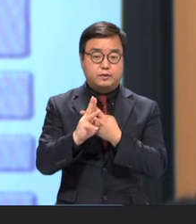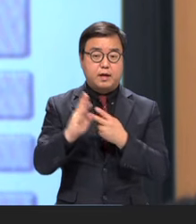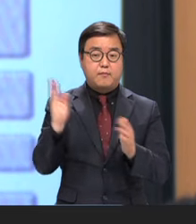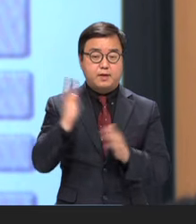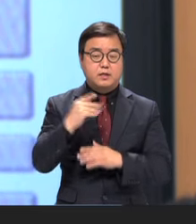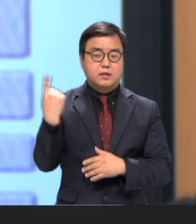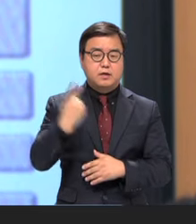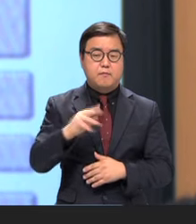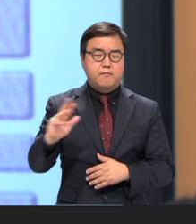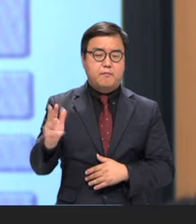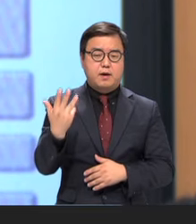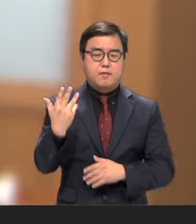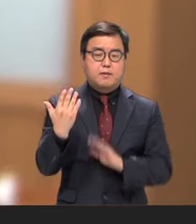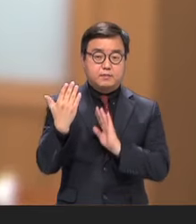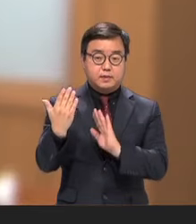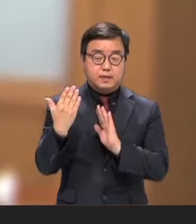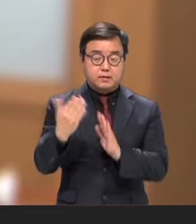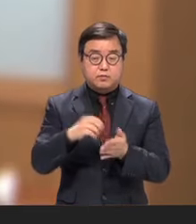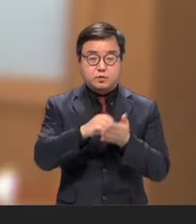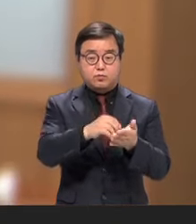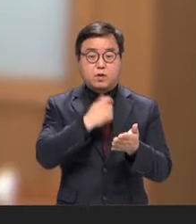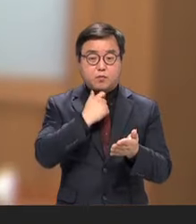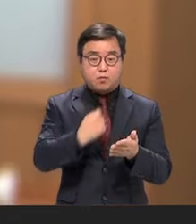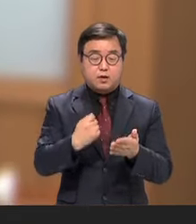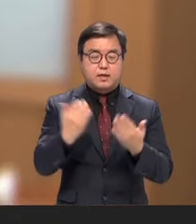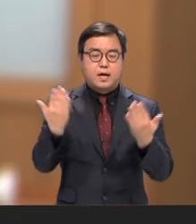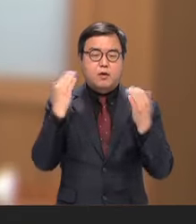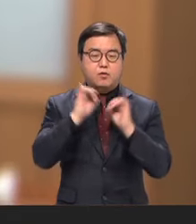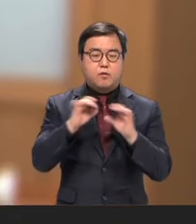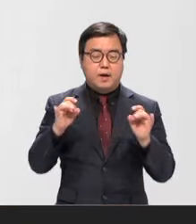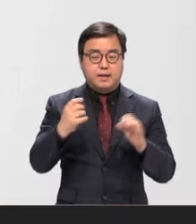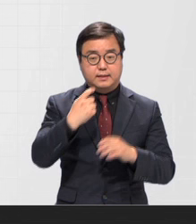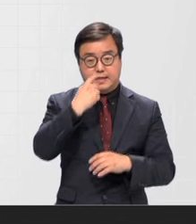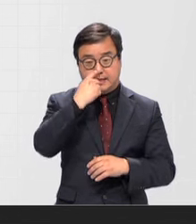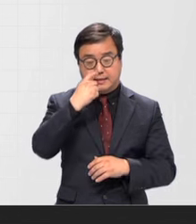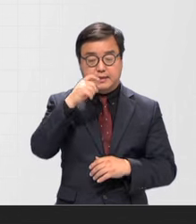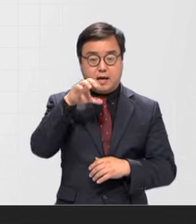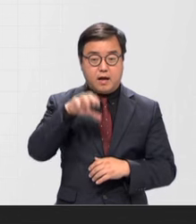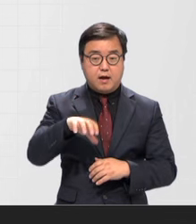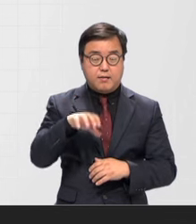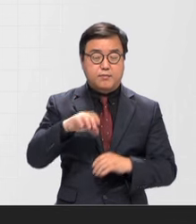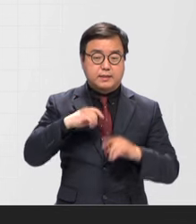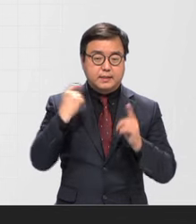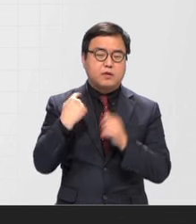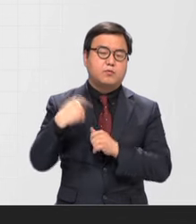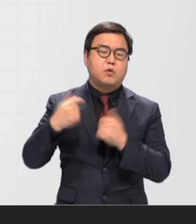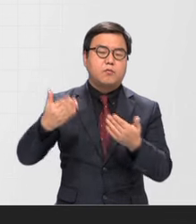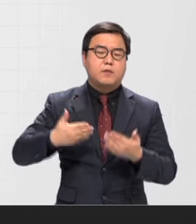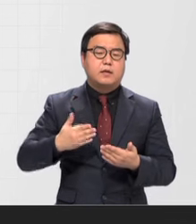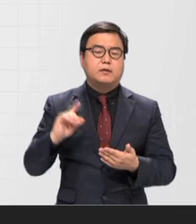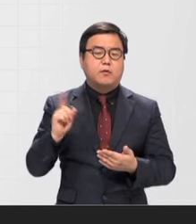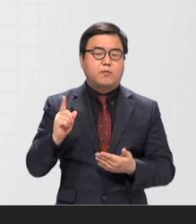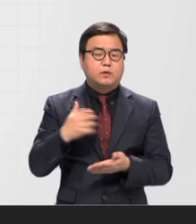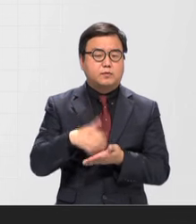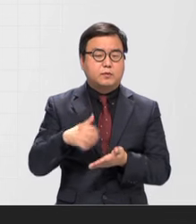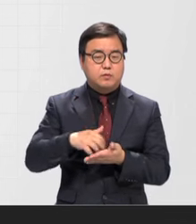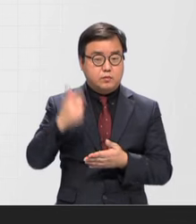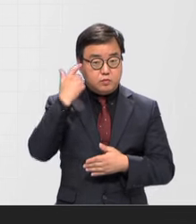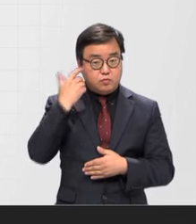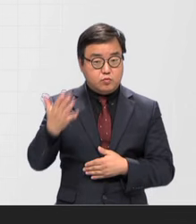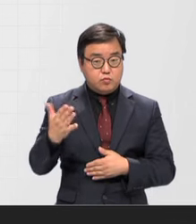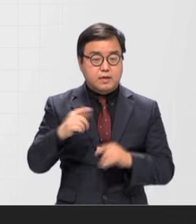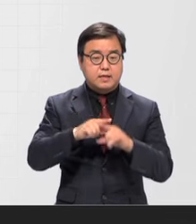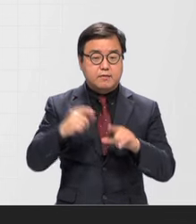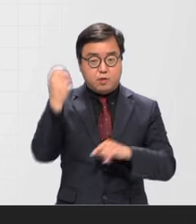명을 대상으로 진학 희망 학교별 사교육 시간을 조사해 봤더니 일반고를 희망하는 학생 가운데 주당 14시간